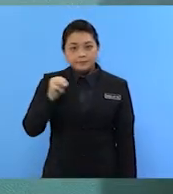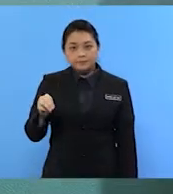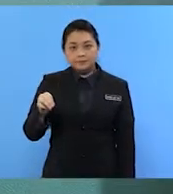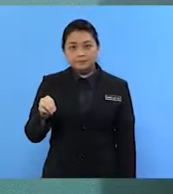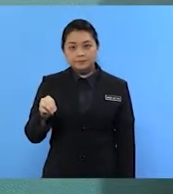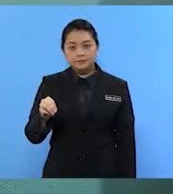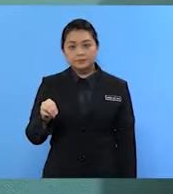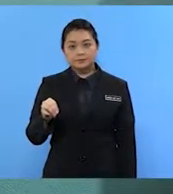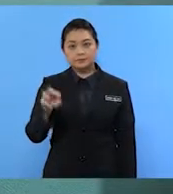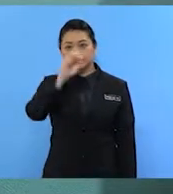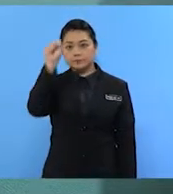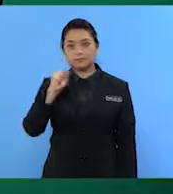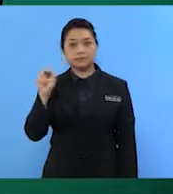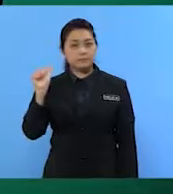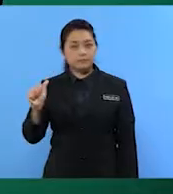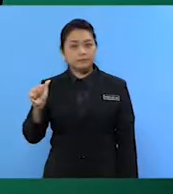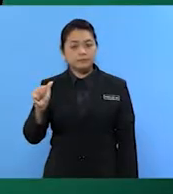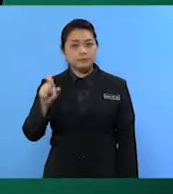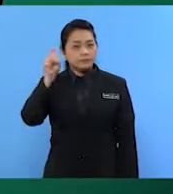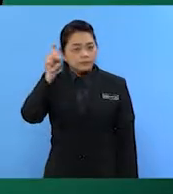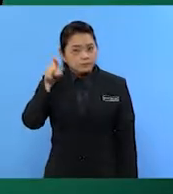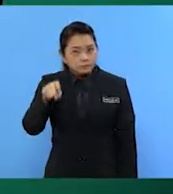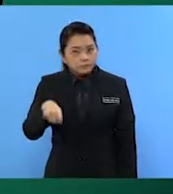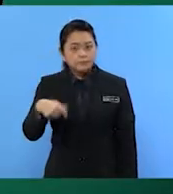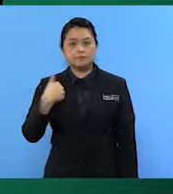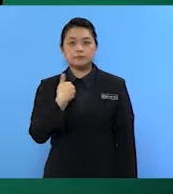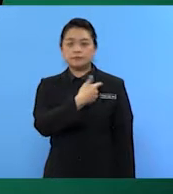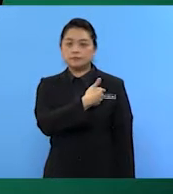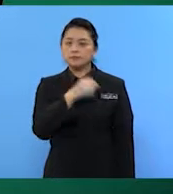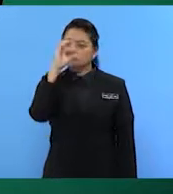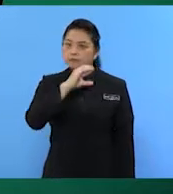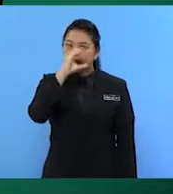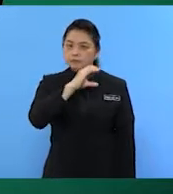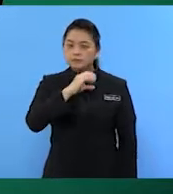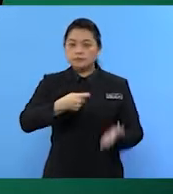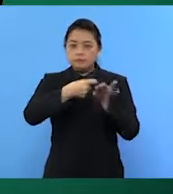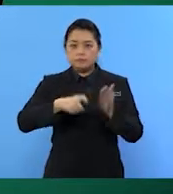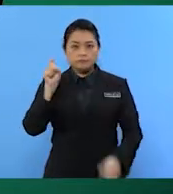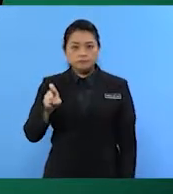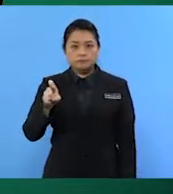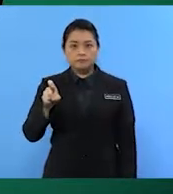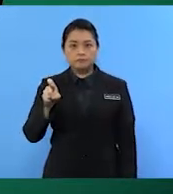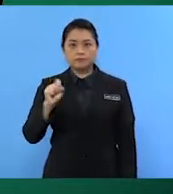Murid-murid, soalan A mengkehendaki kita mencari nilai X.